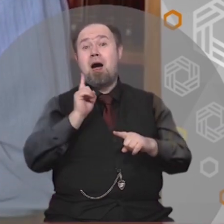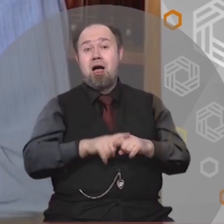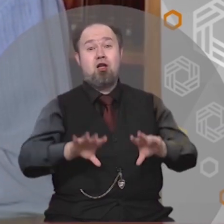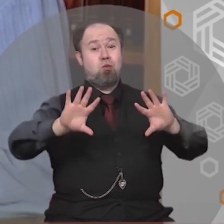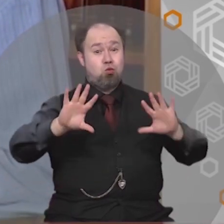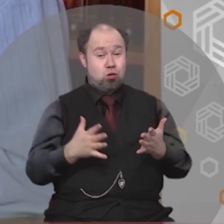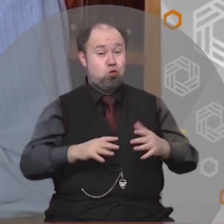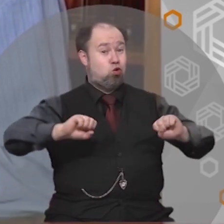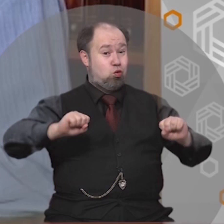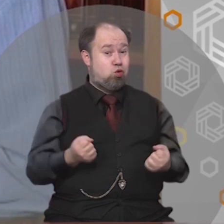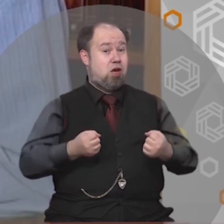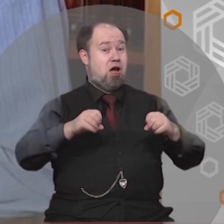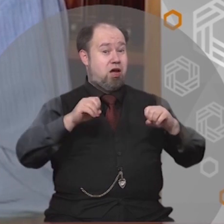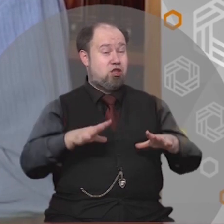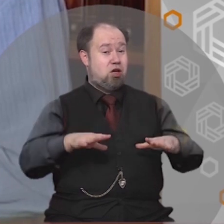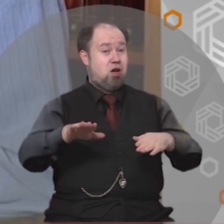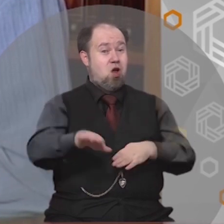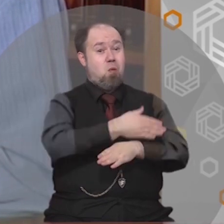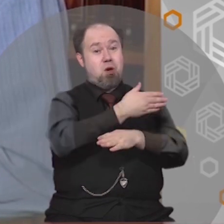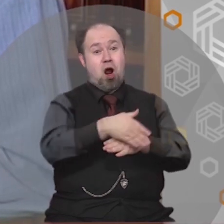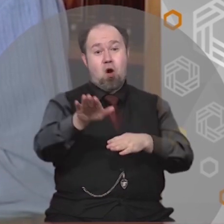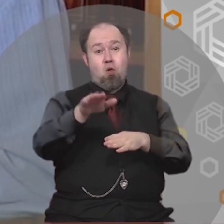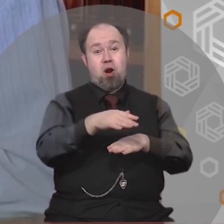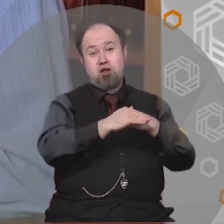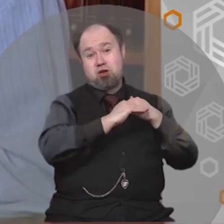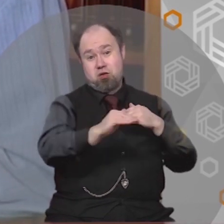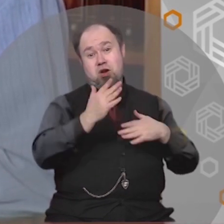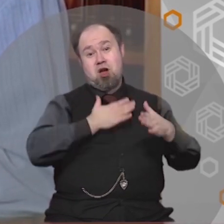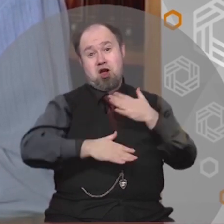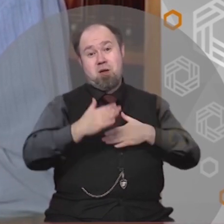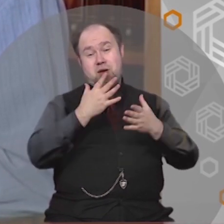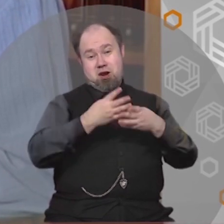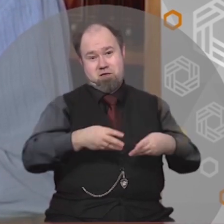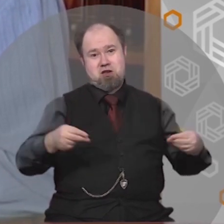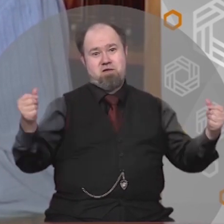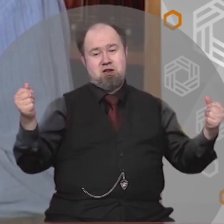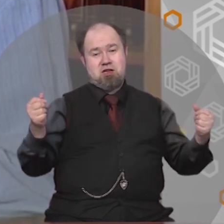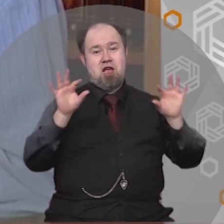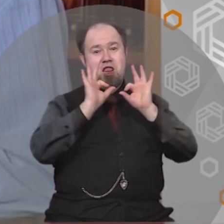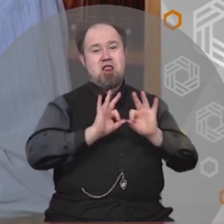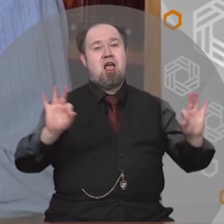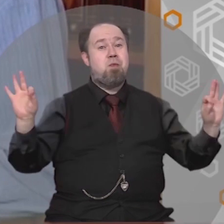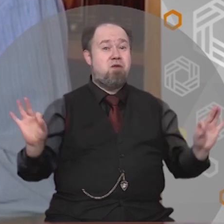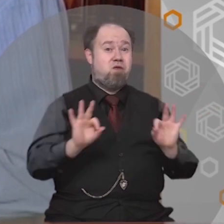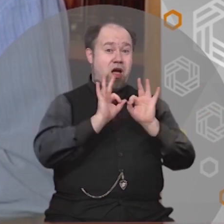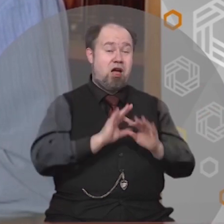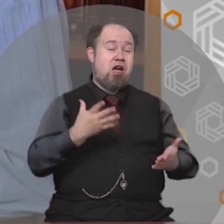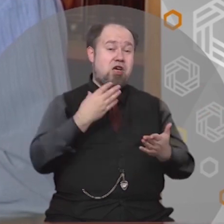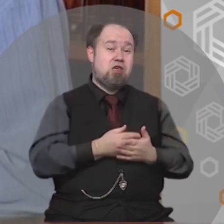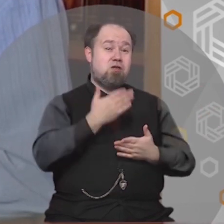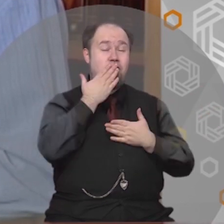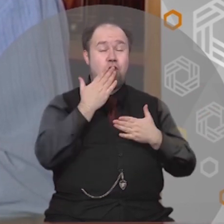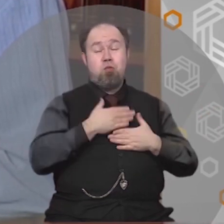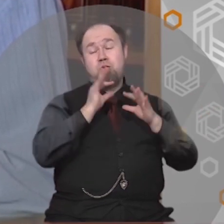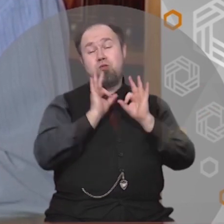этому случаю друзья решили прогуляться на лужок да порадоваться весне, напевая при этом свою